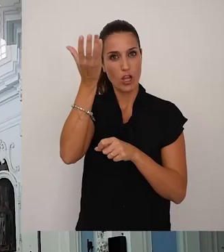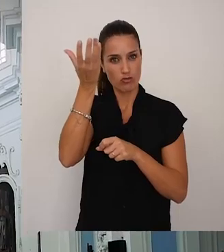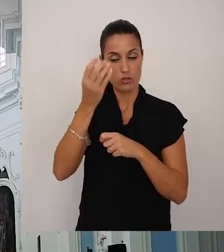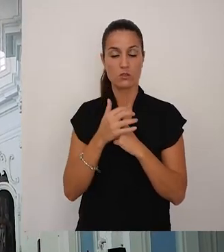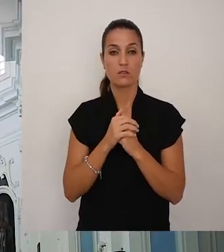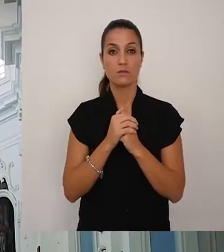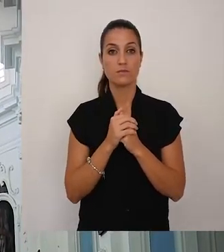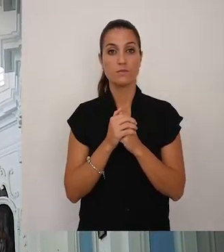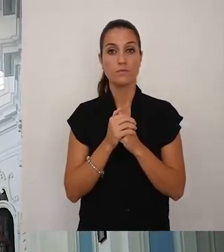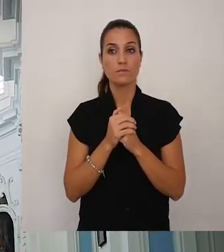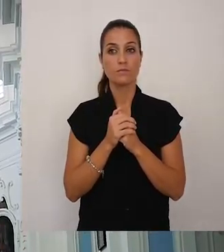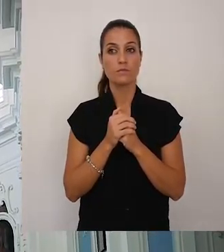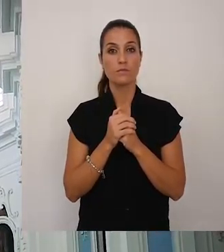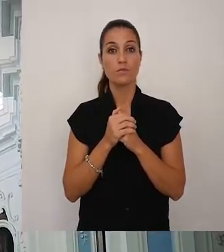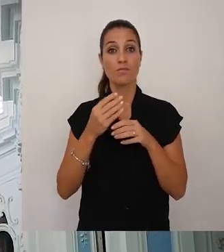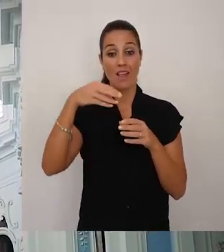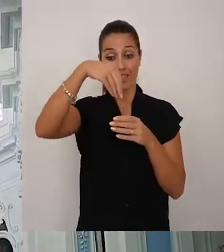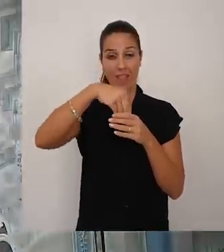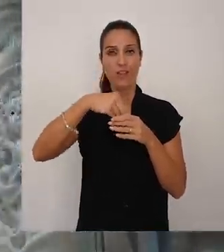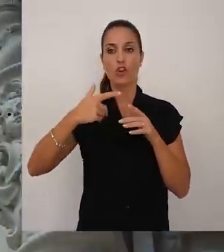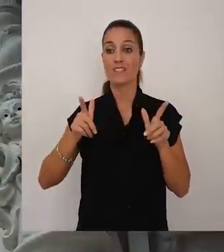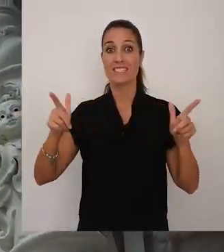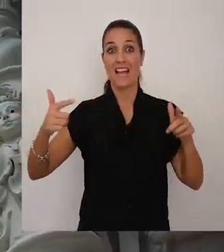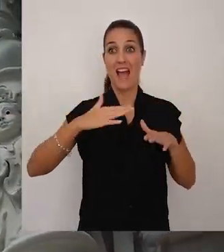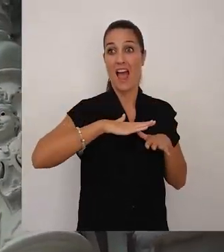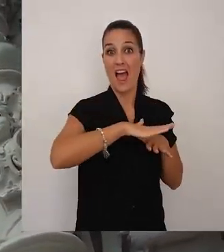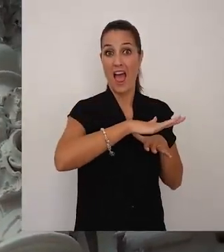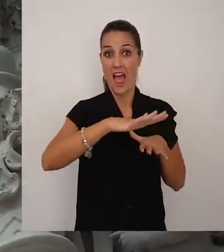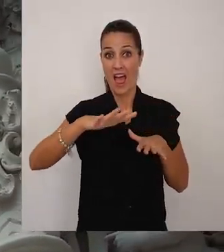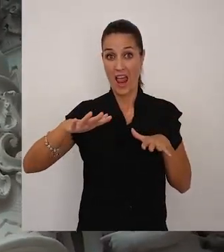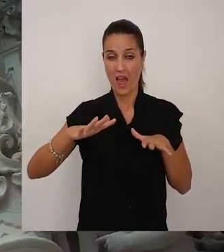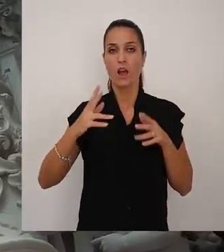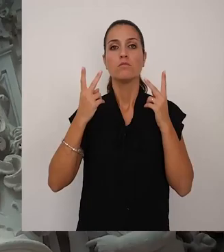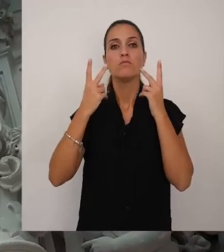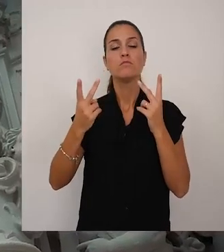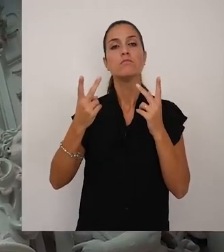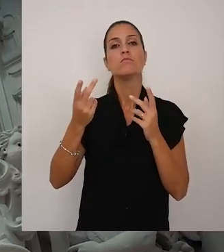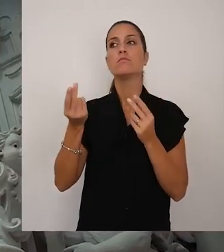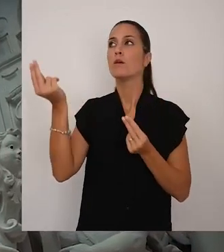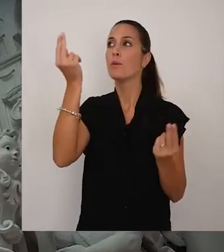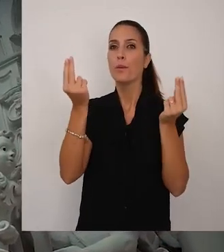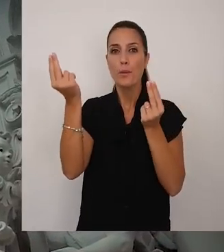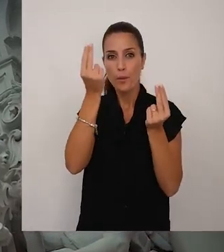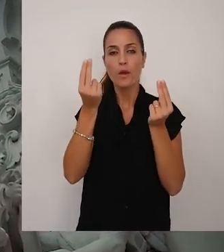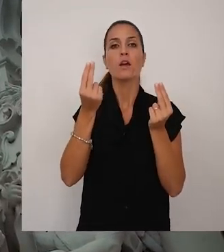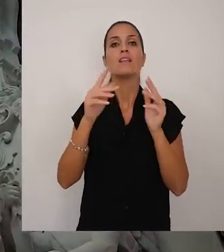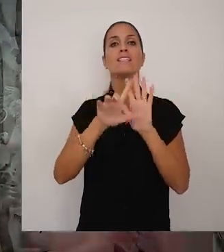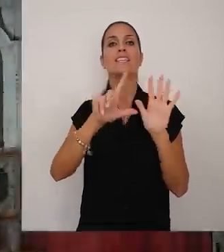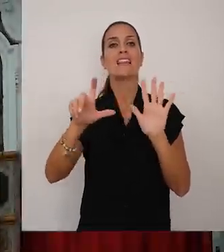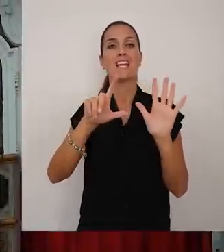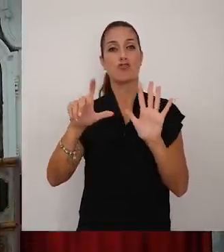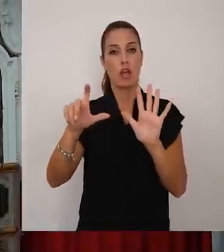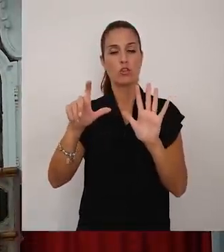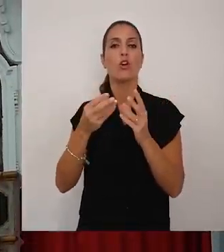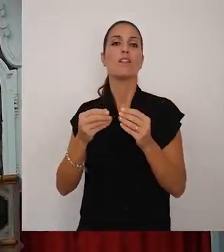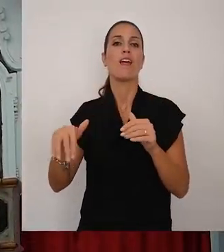Gli spazi interni si armonizzano in un'aula unica, dove fa sfoggio l'arte edilizia decorativa del Settecento di Terra d'Otranto,